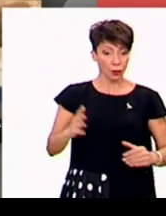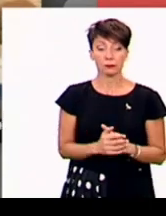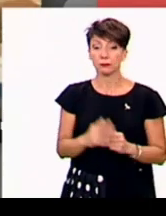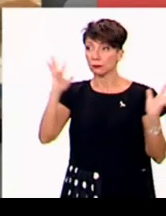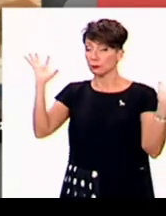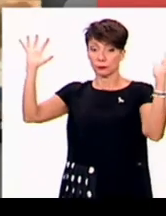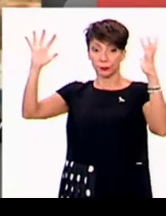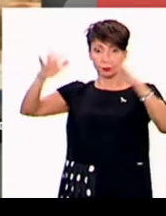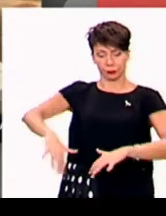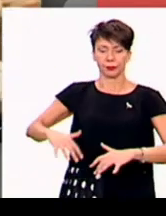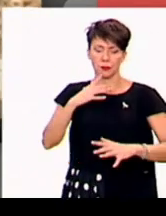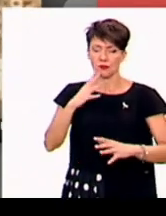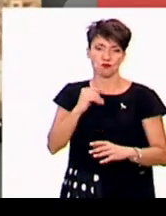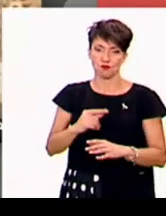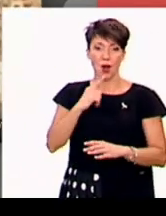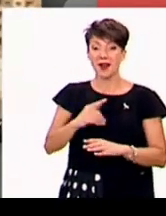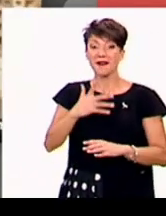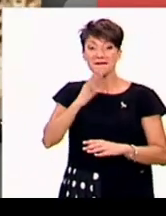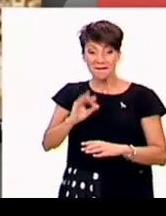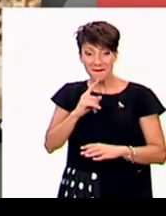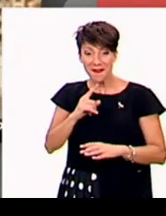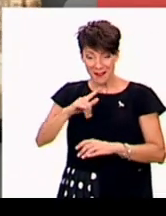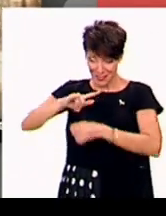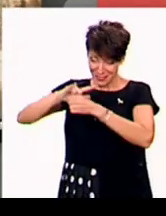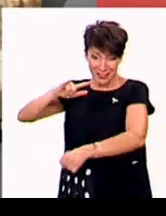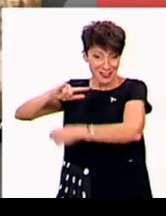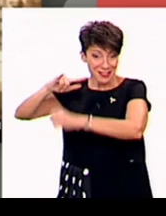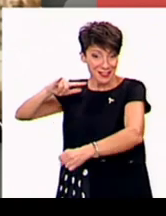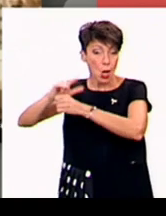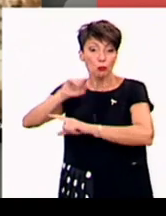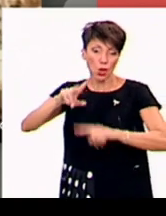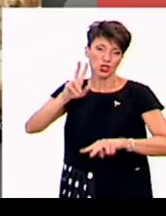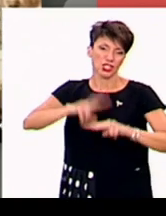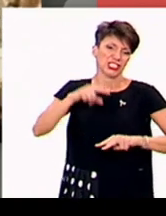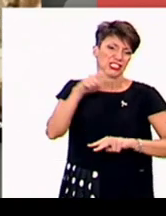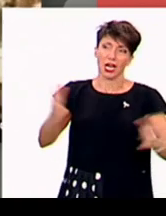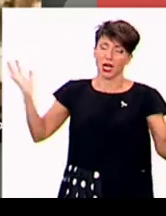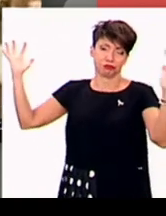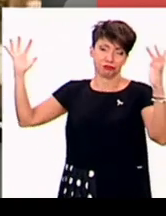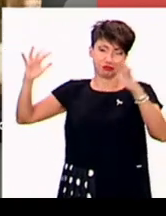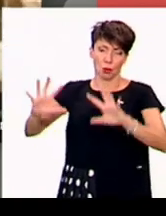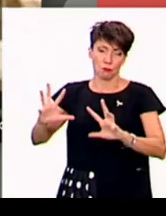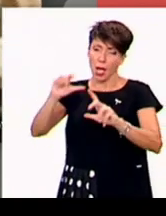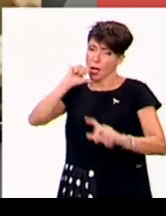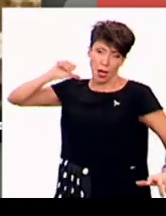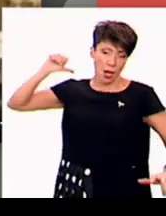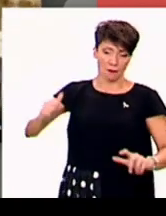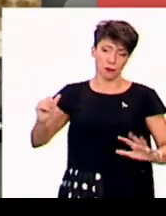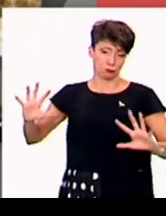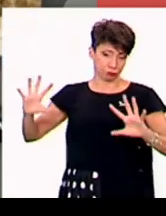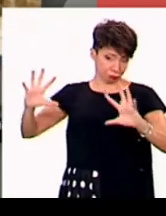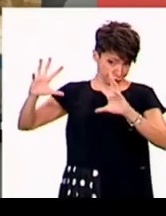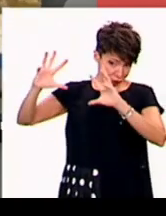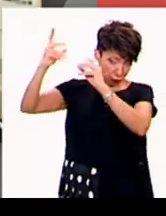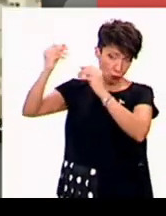Μαχητικά του Ισραήλ βομβαρδίζουν πολυόροφο κτίριο. Καταραίει σαν χάρτινος πύργος. Μαύρα σύννεφα από τη σκόνη που σηκώνουν